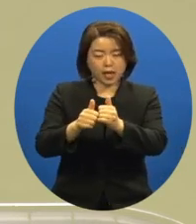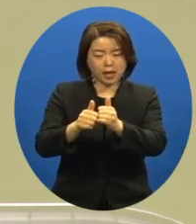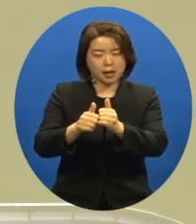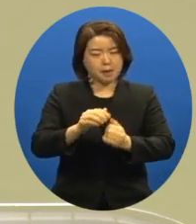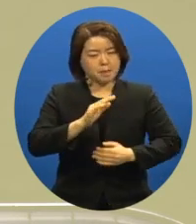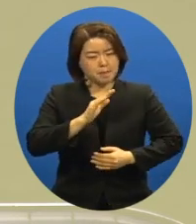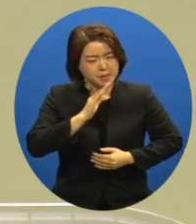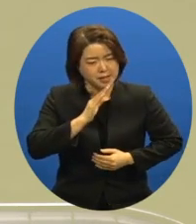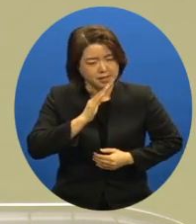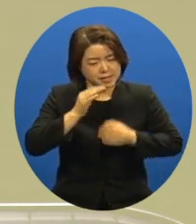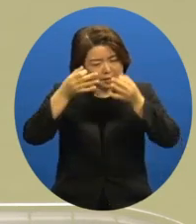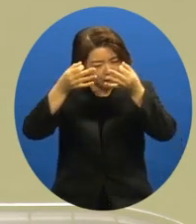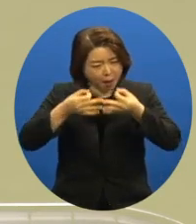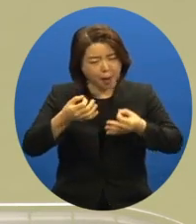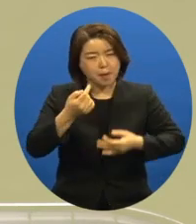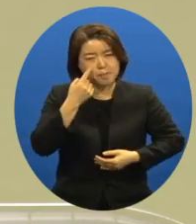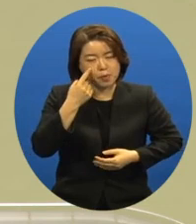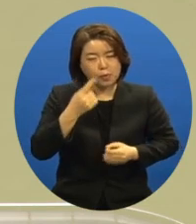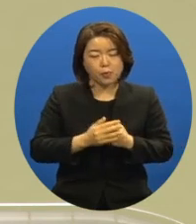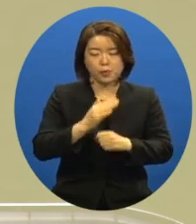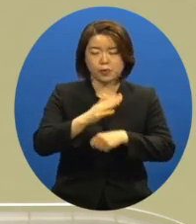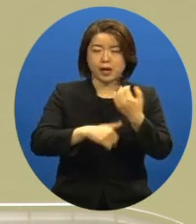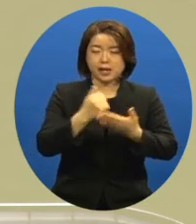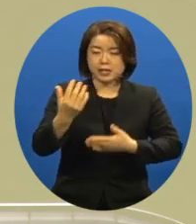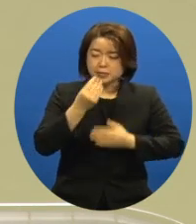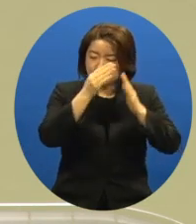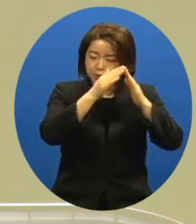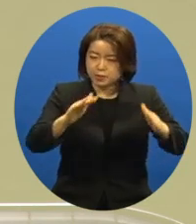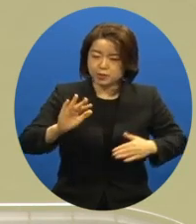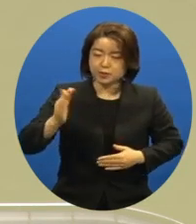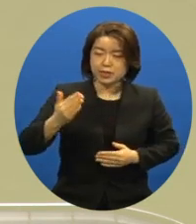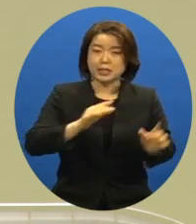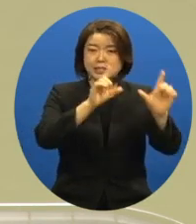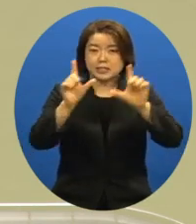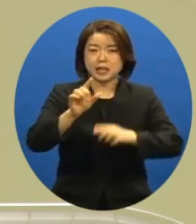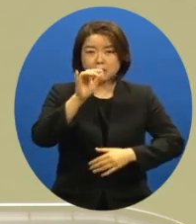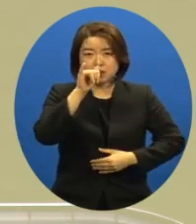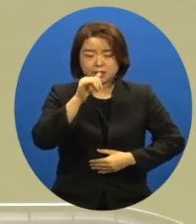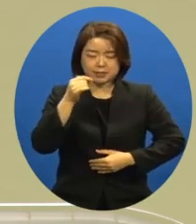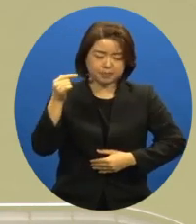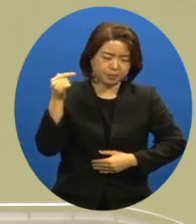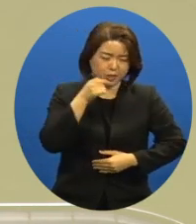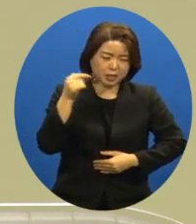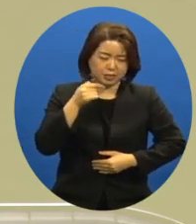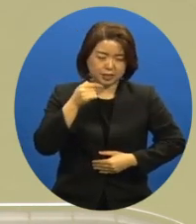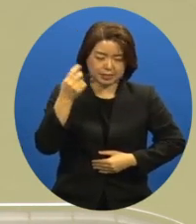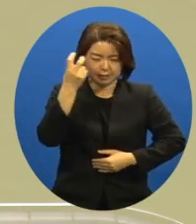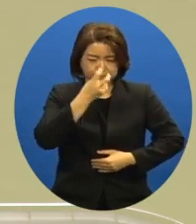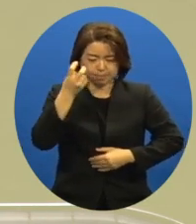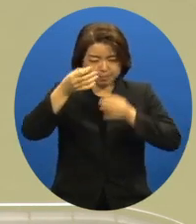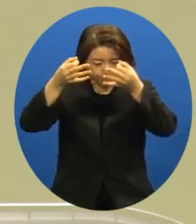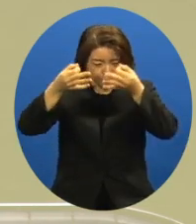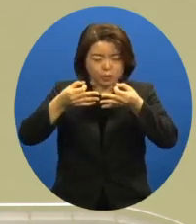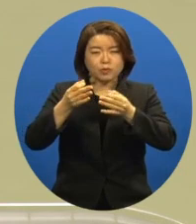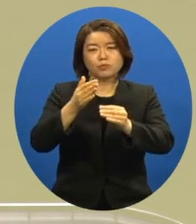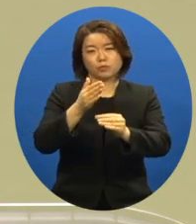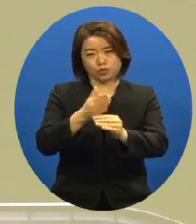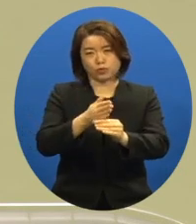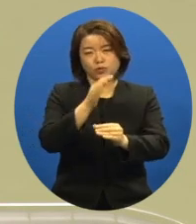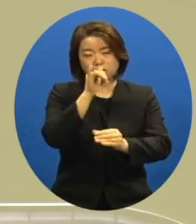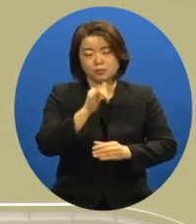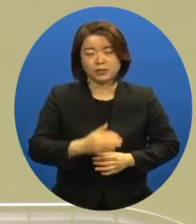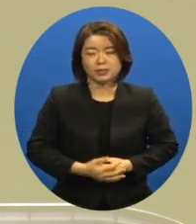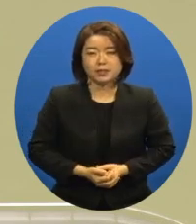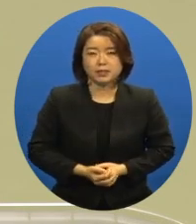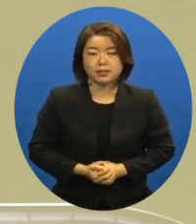성도인지 하나님의 성전된 자의 삶을 사는지를 철저하게 점검하고 있습니다.